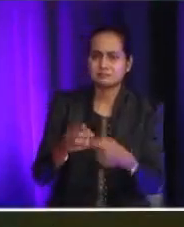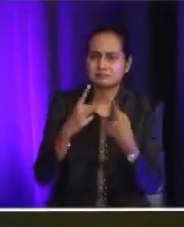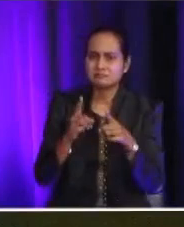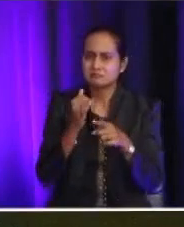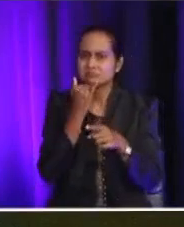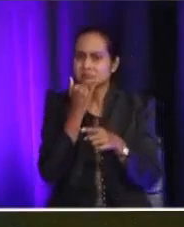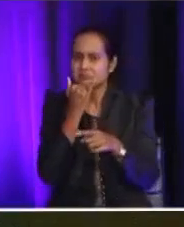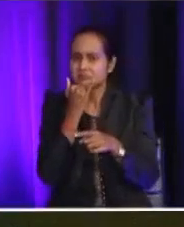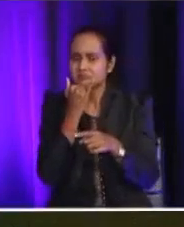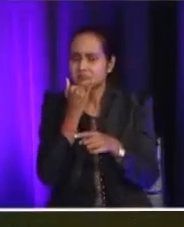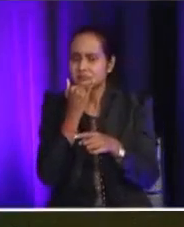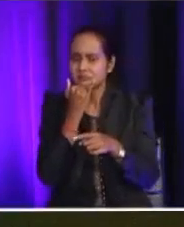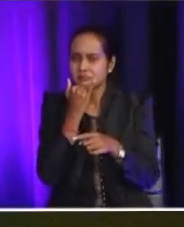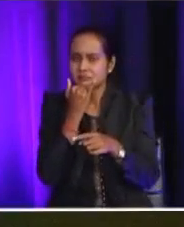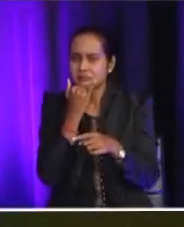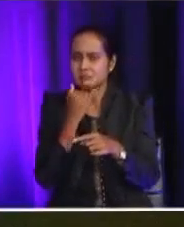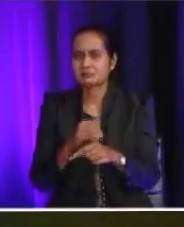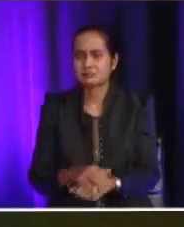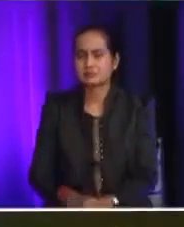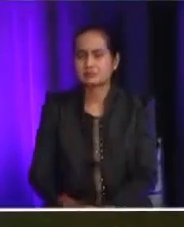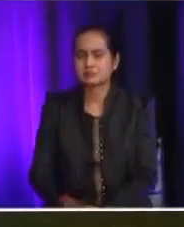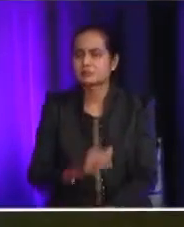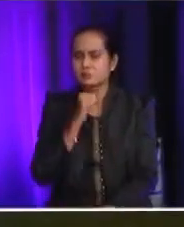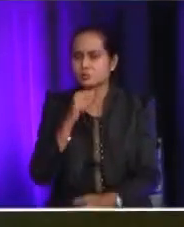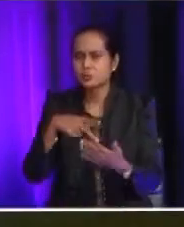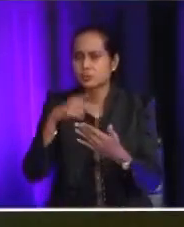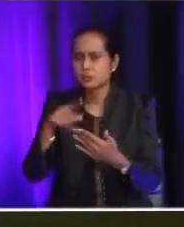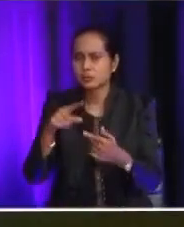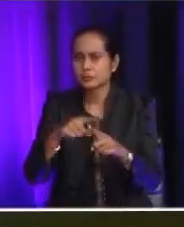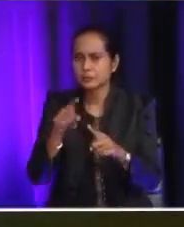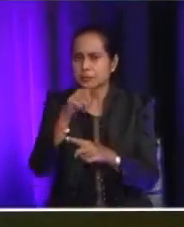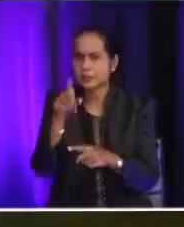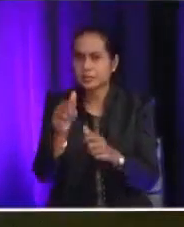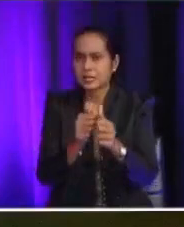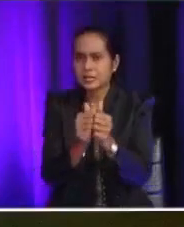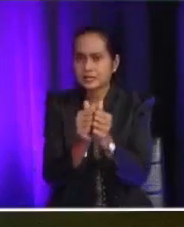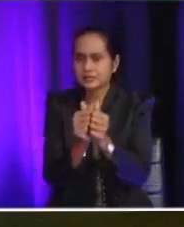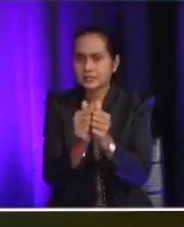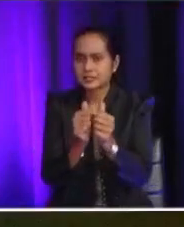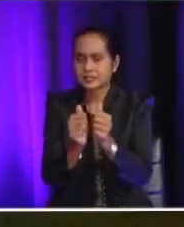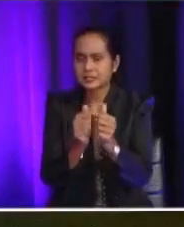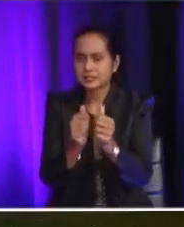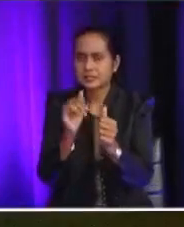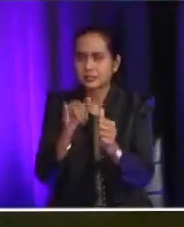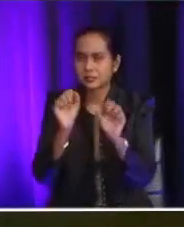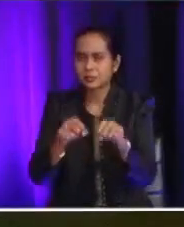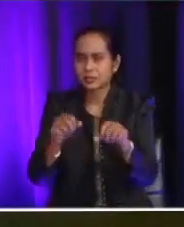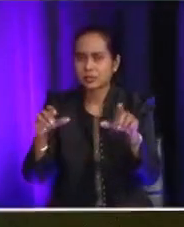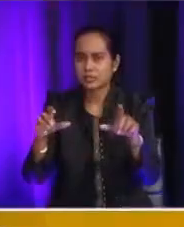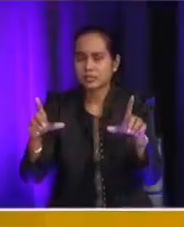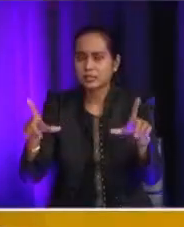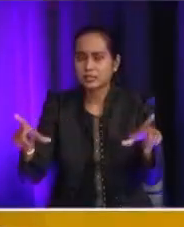Adania, bukan lagi yang program mengapa membaca. Jadi aktiviti yang boleh dijalankan contohnya